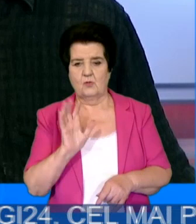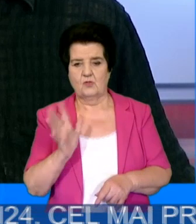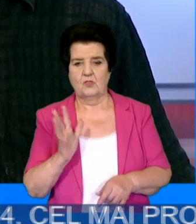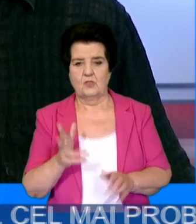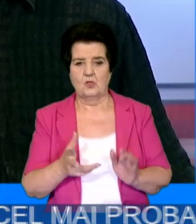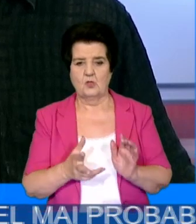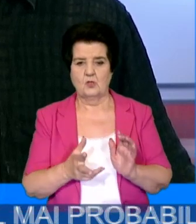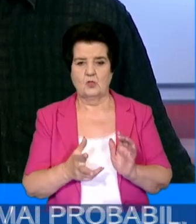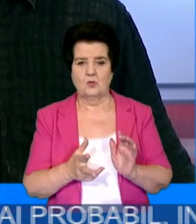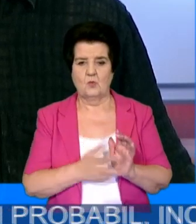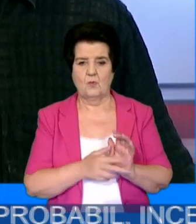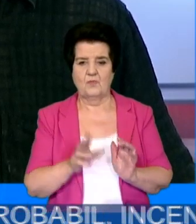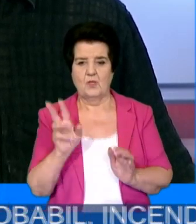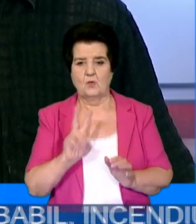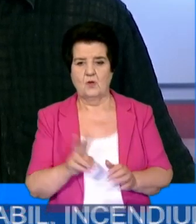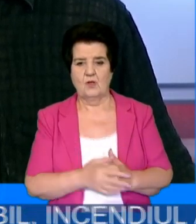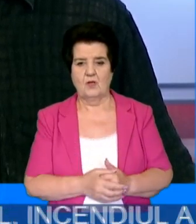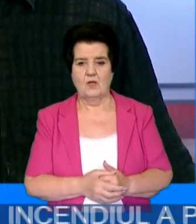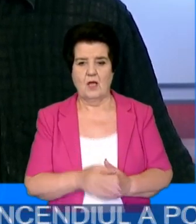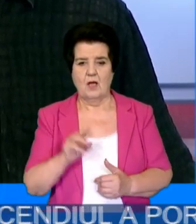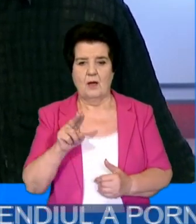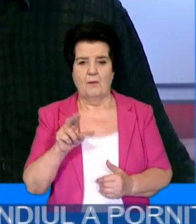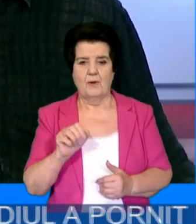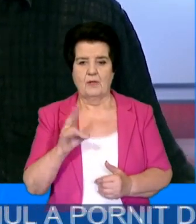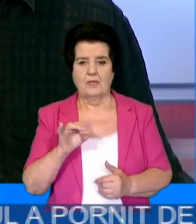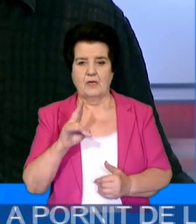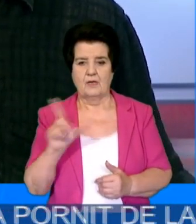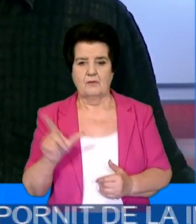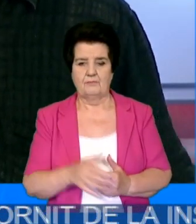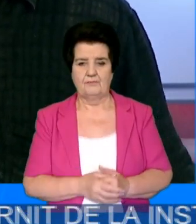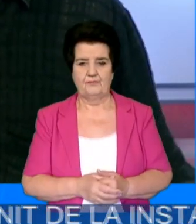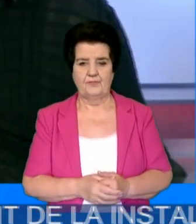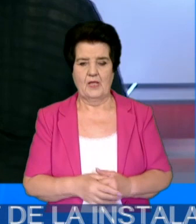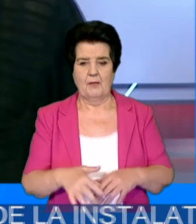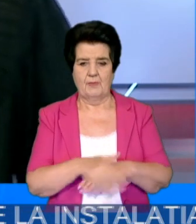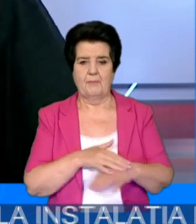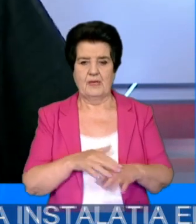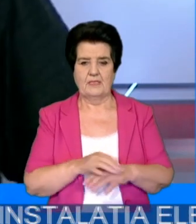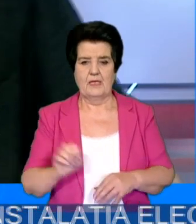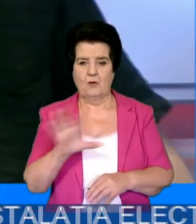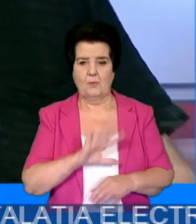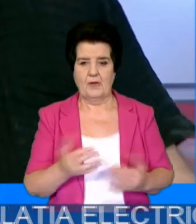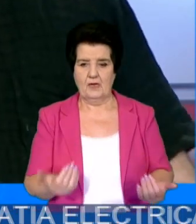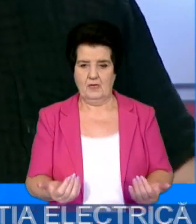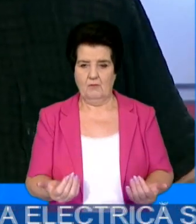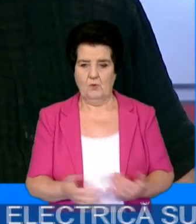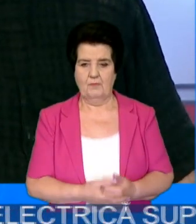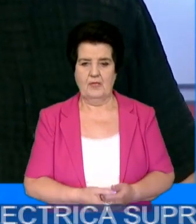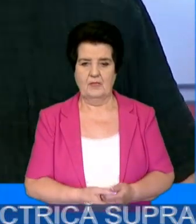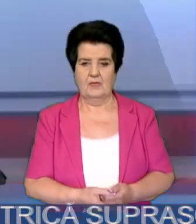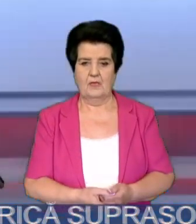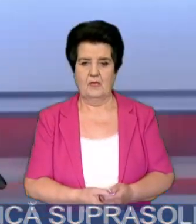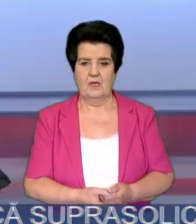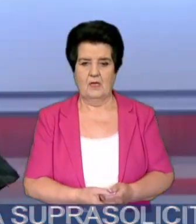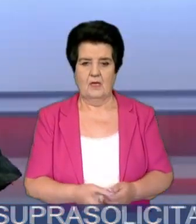1458 de dolari pentru 1000 de metri cubi? Panică. Deci e vorba de panică. Pe piața europeană, la moment, după,